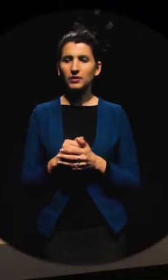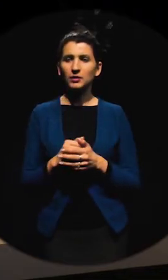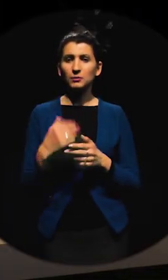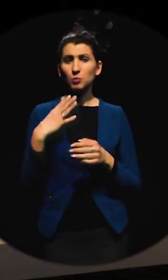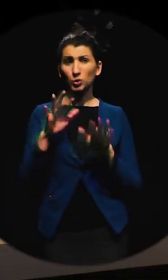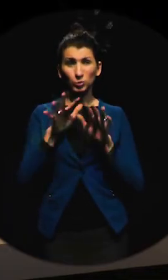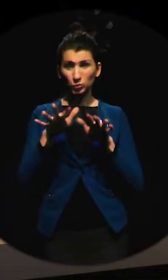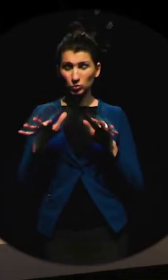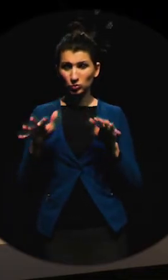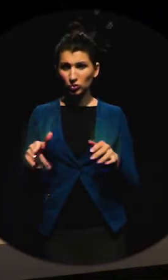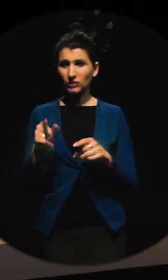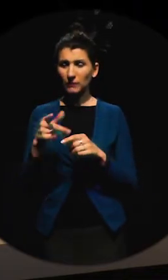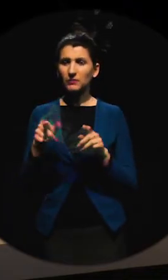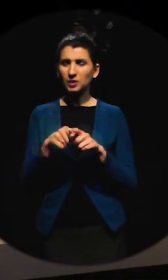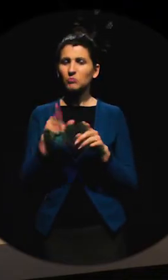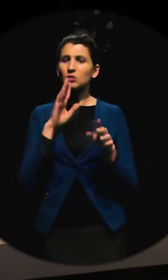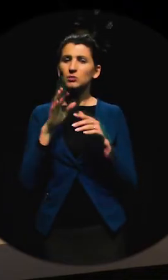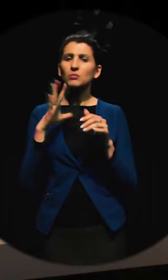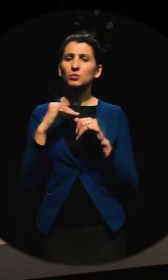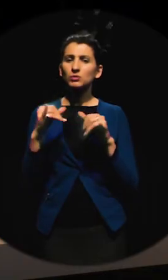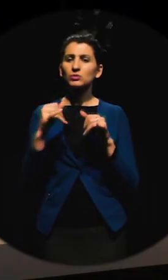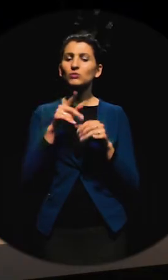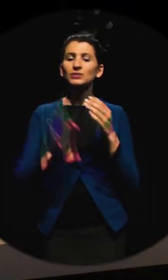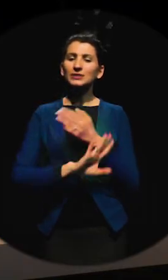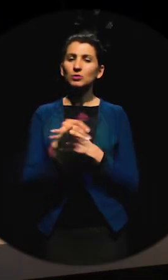dużo krzyku